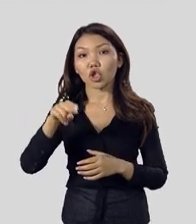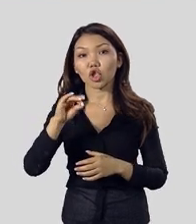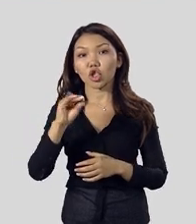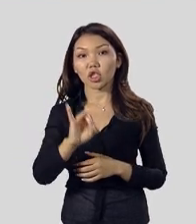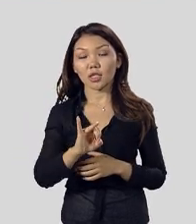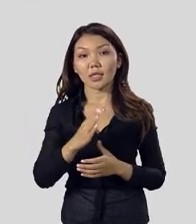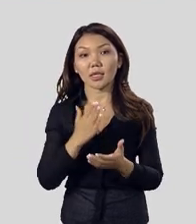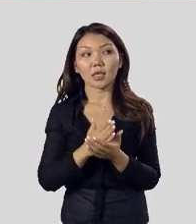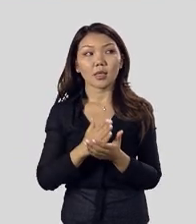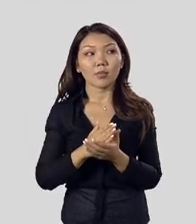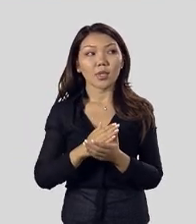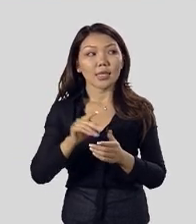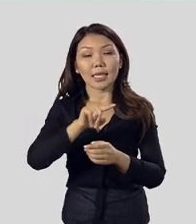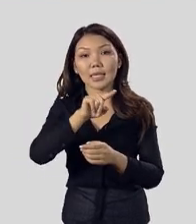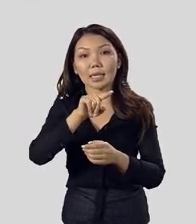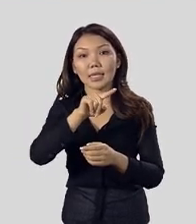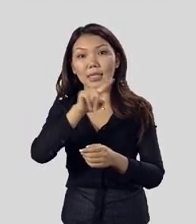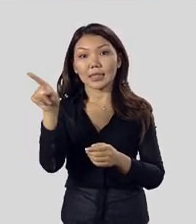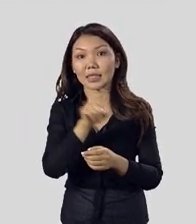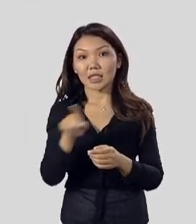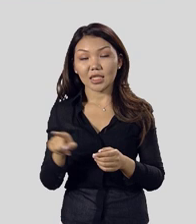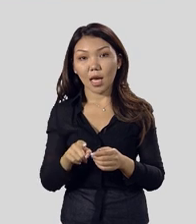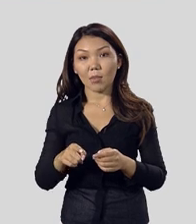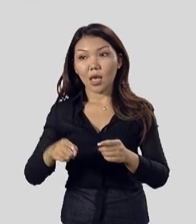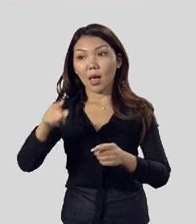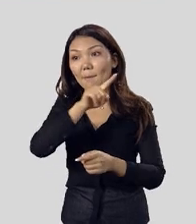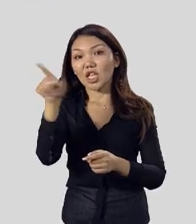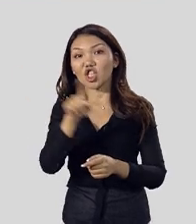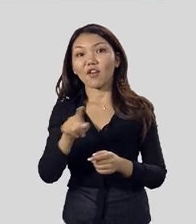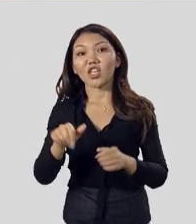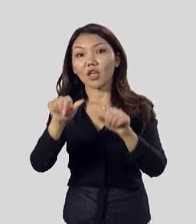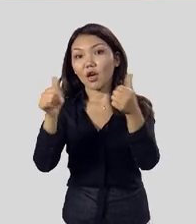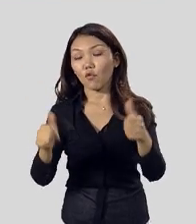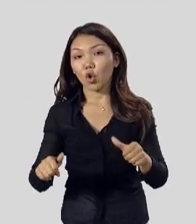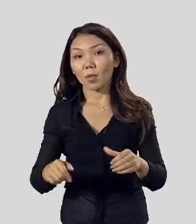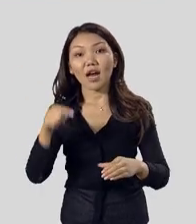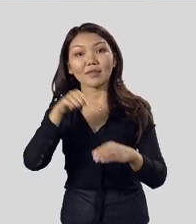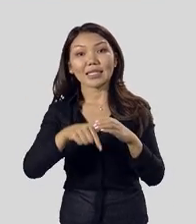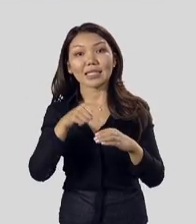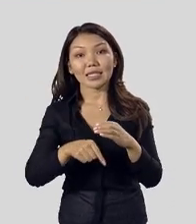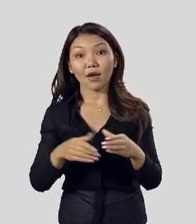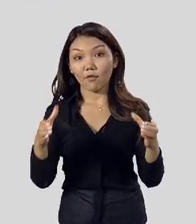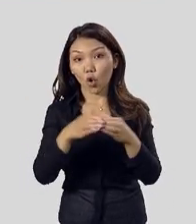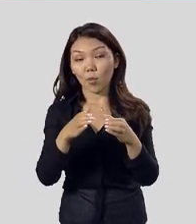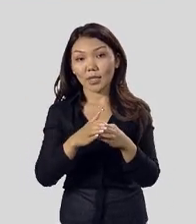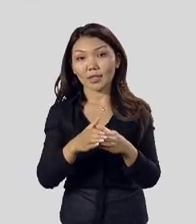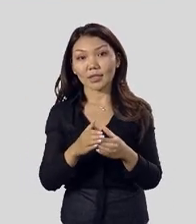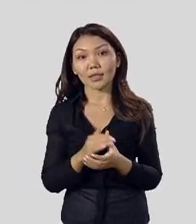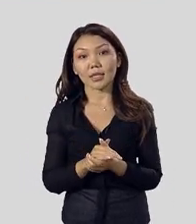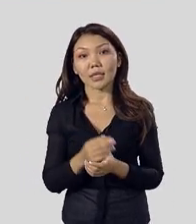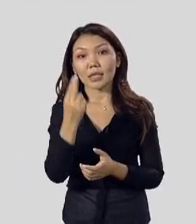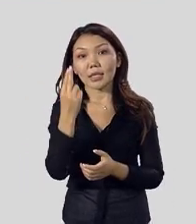тельцами серповидной или палочка видной формы состав комплекса гольджи входит